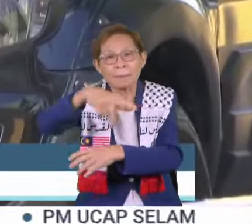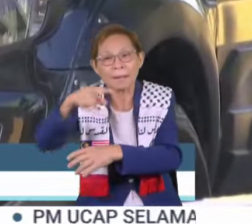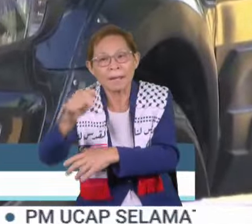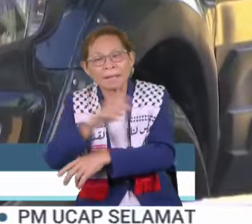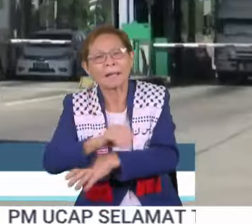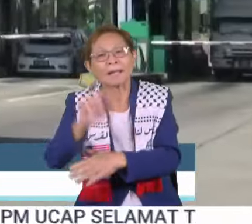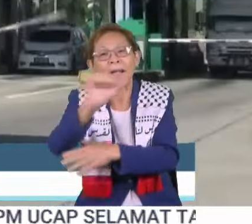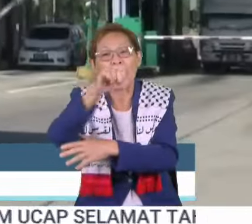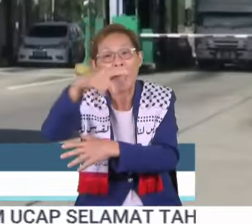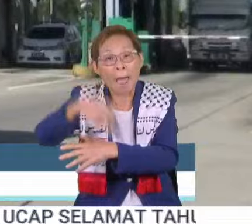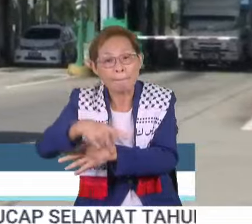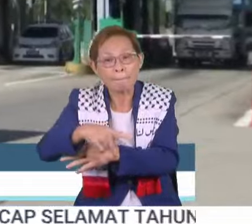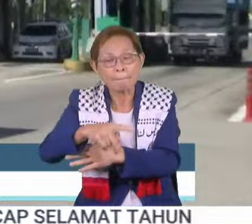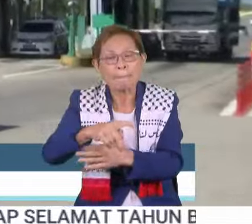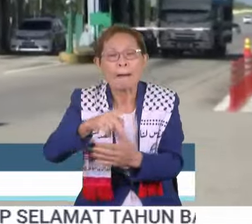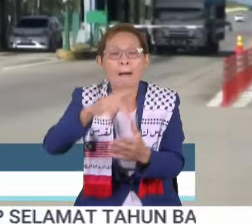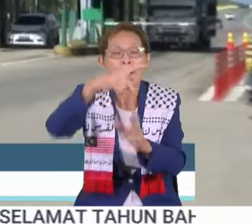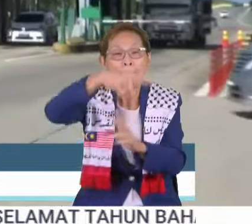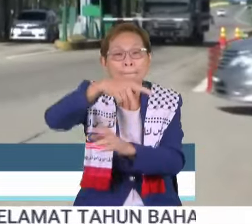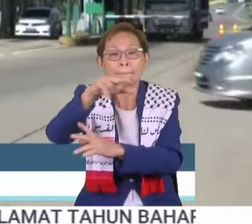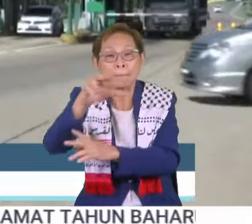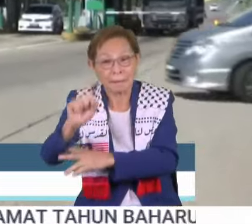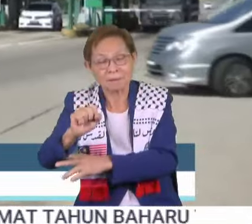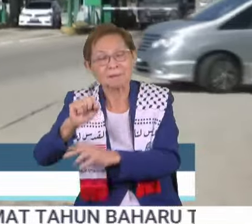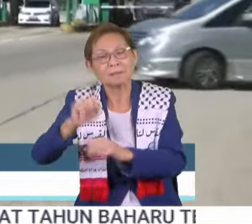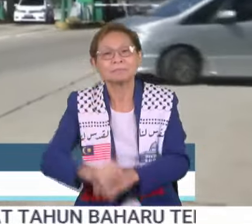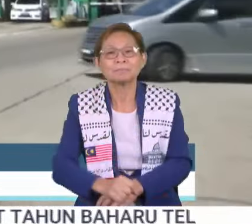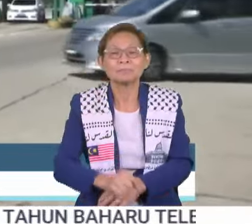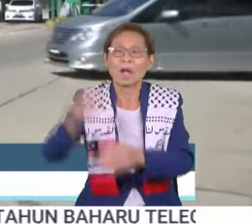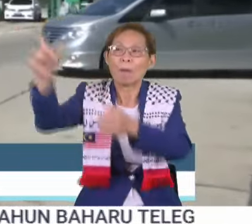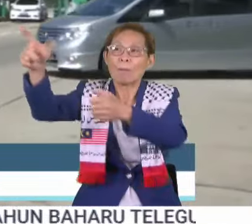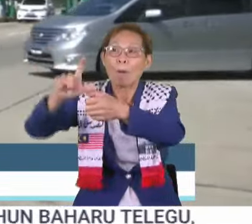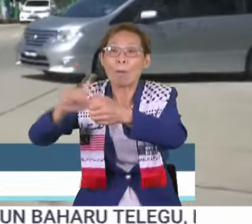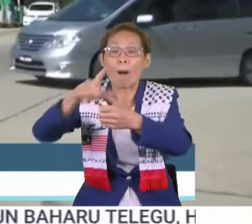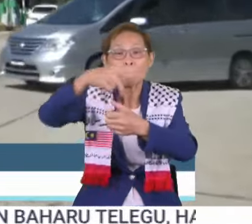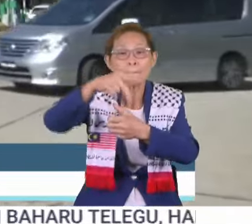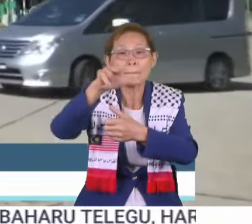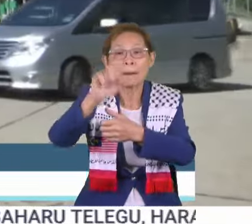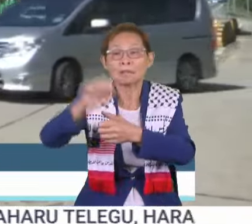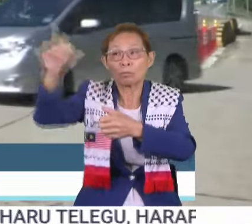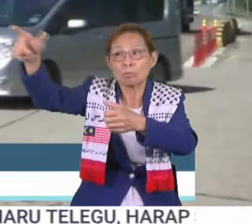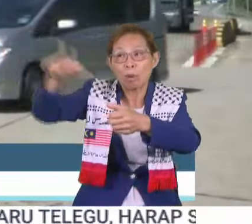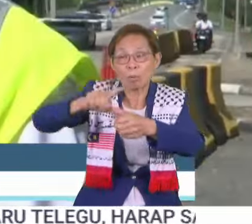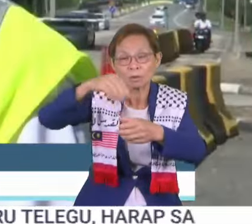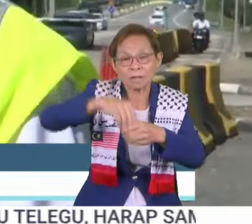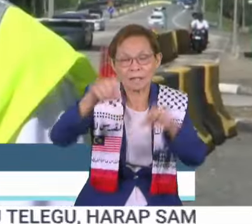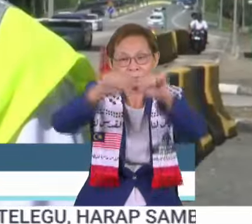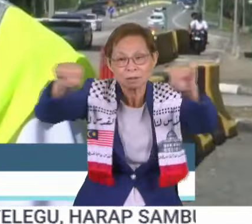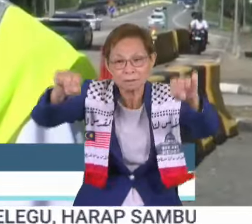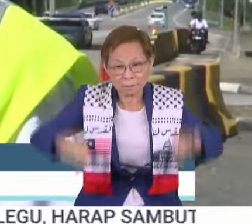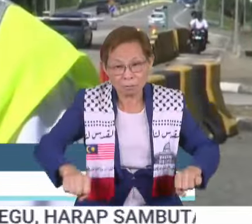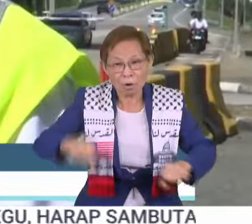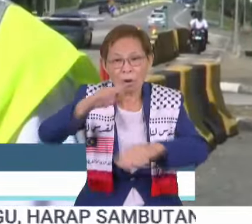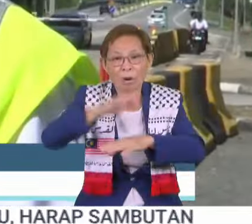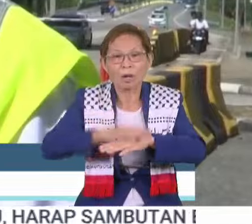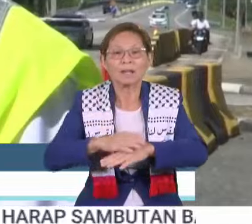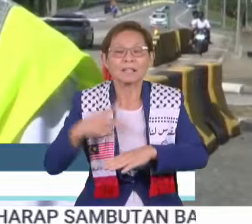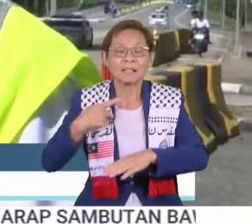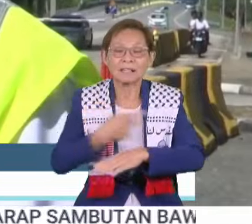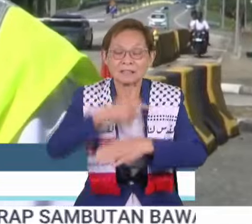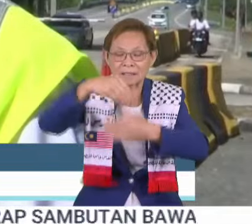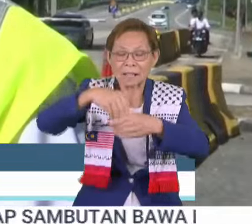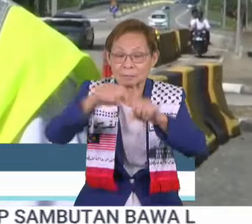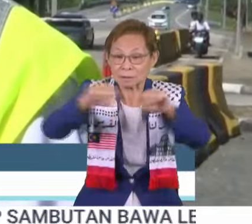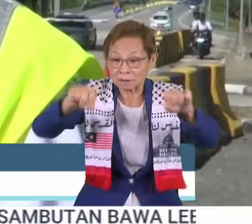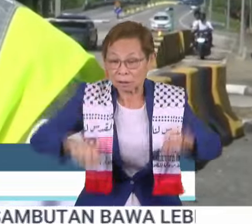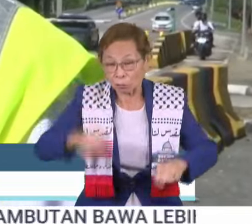PLAS, mana aplikasi PLAS tu bolehlah dimuat turun di dalam kita punya sistem, di dalam kita punya